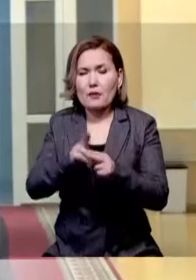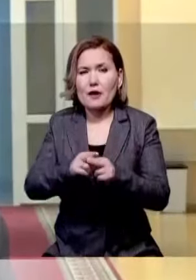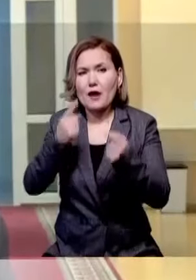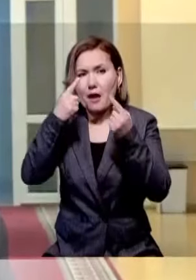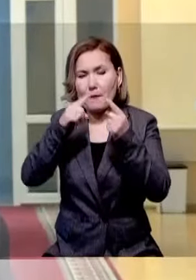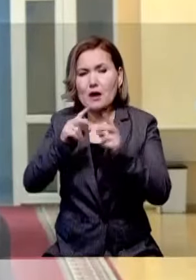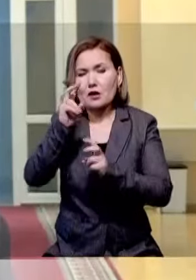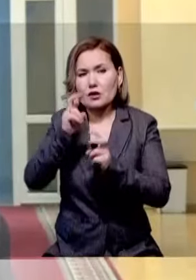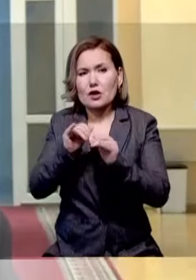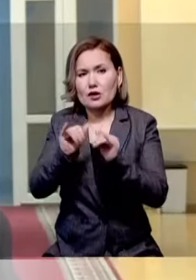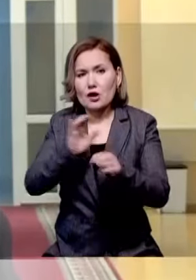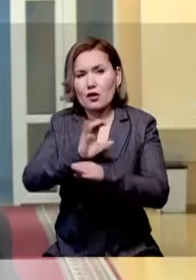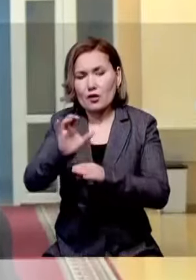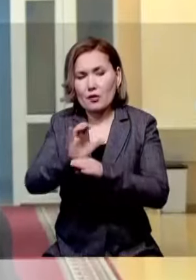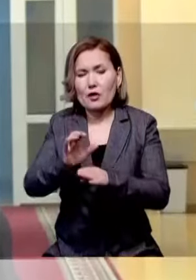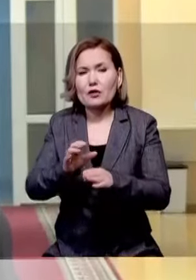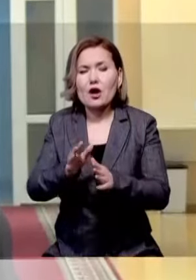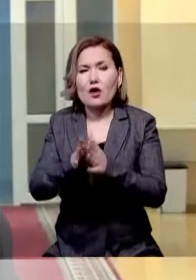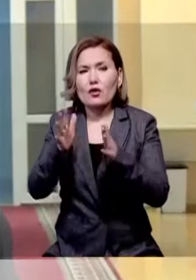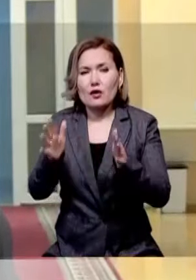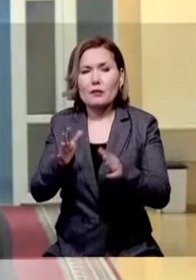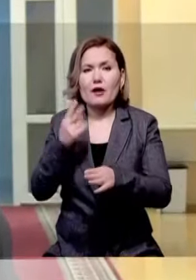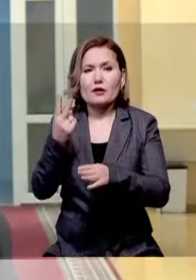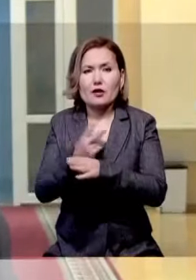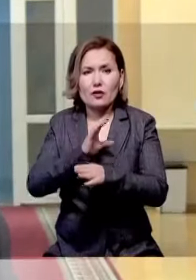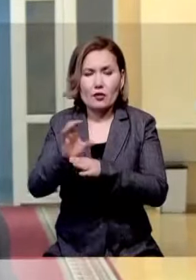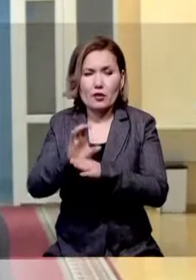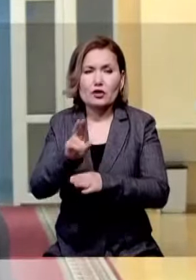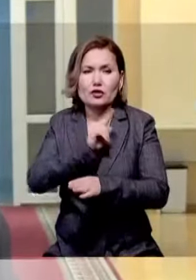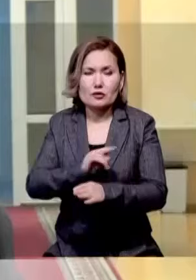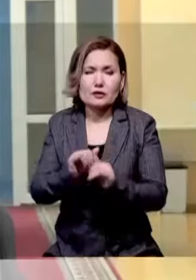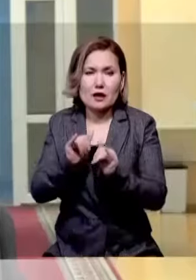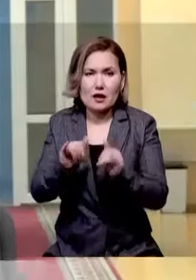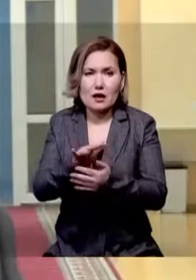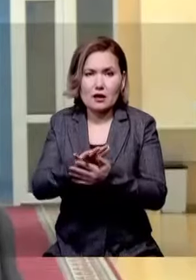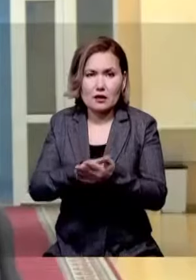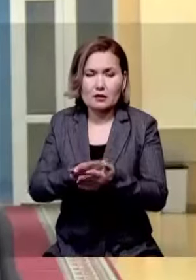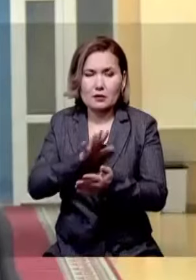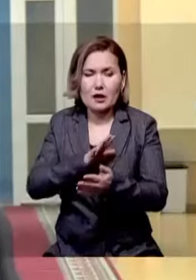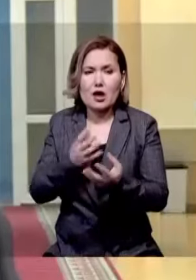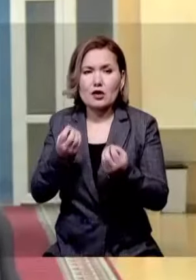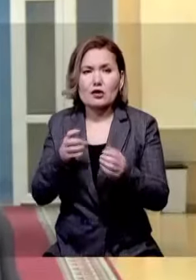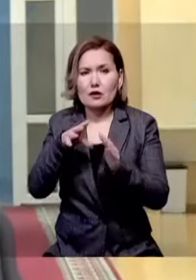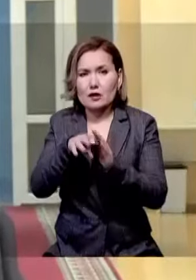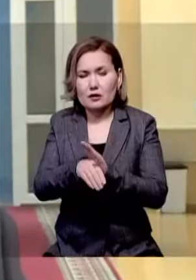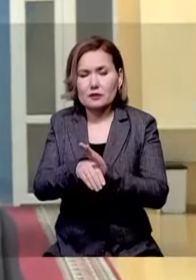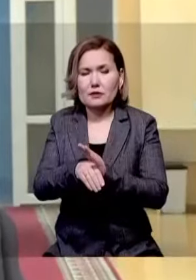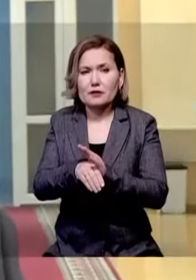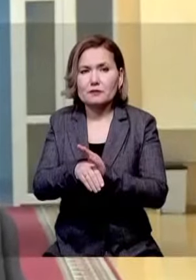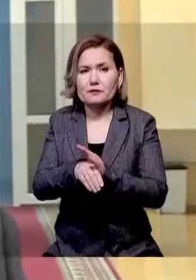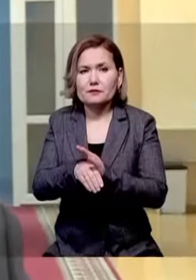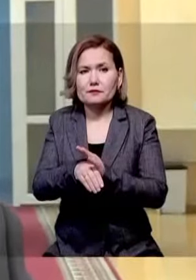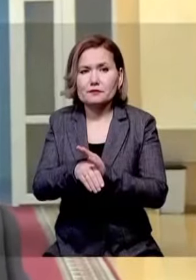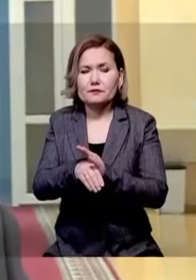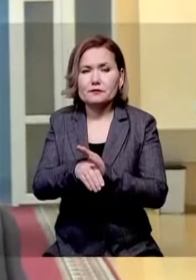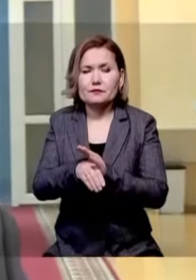жасау саласындағы өнім өндірудің номенклатурасын арттырылды. Онымен қоса тағы да айта кететін